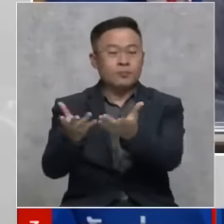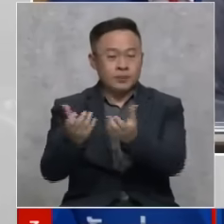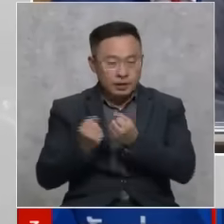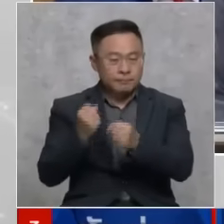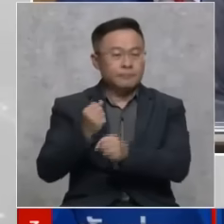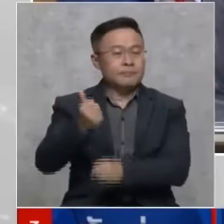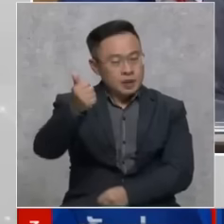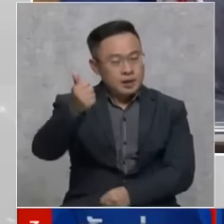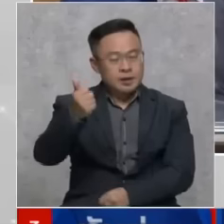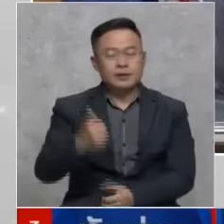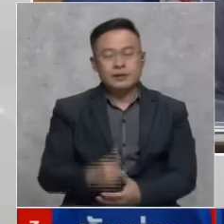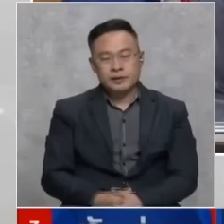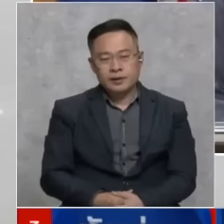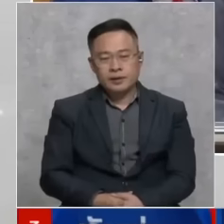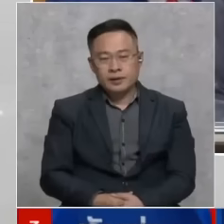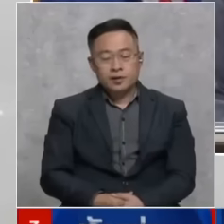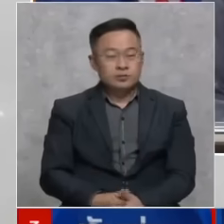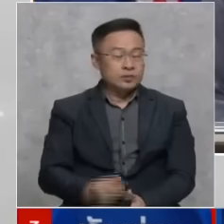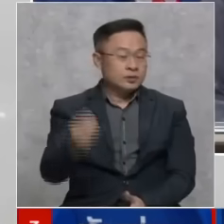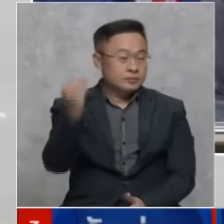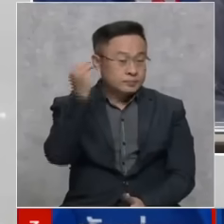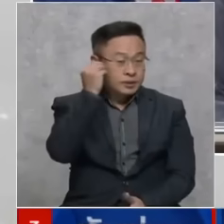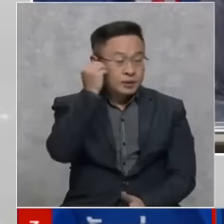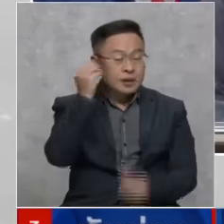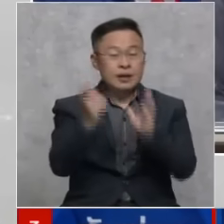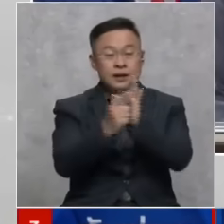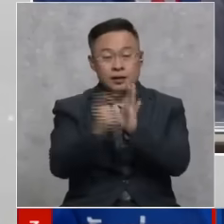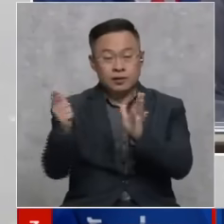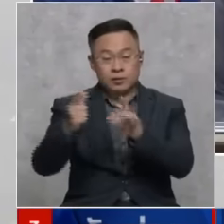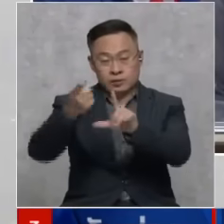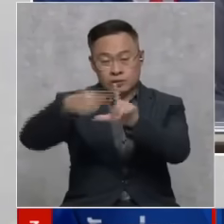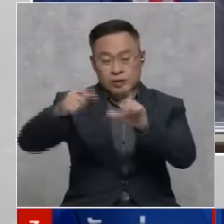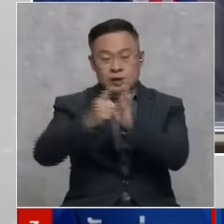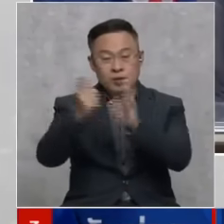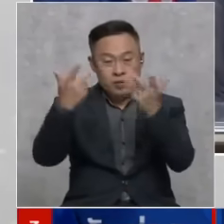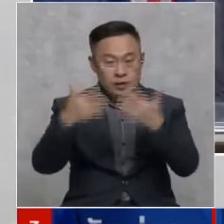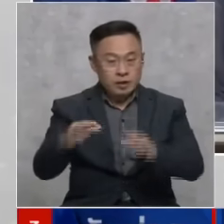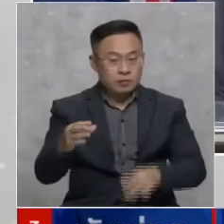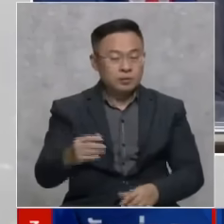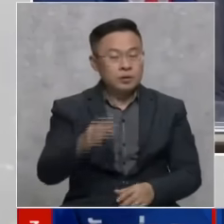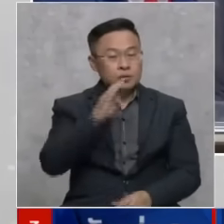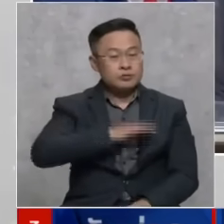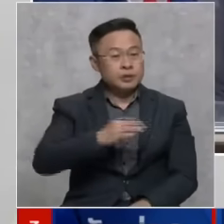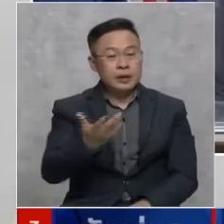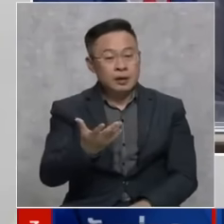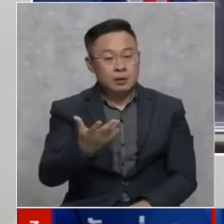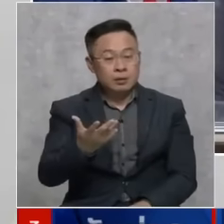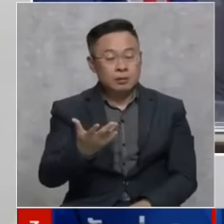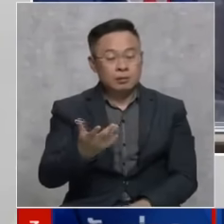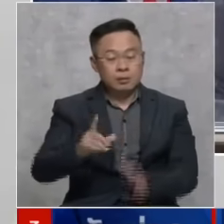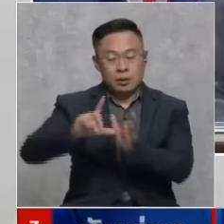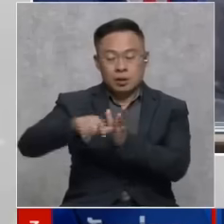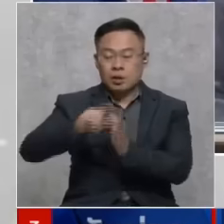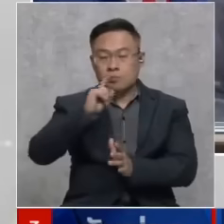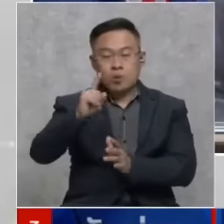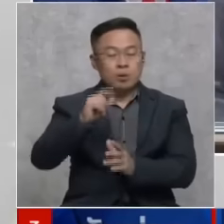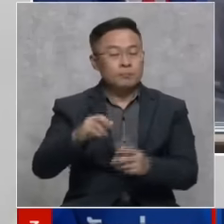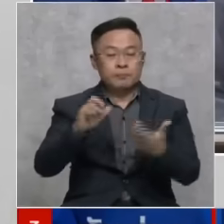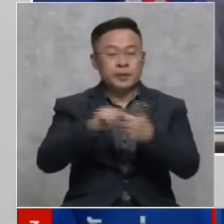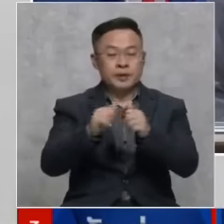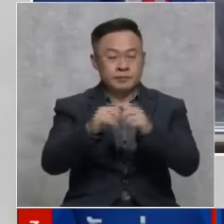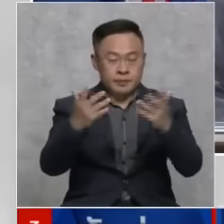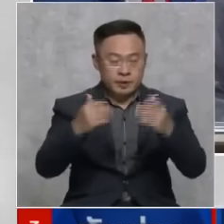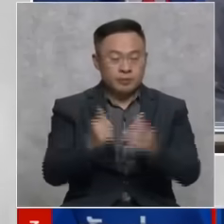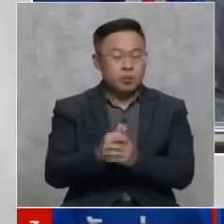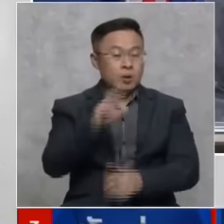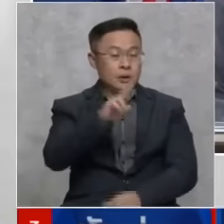นักข่าวถามถึงกรณีคุณพิธาลาออกจากตำแหน่งหัวหน้าพรรคก้าวไกลด้วยนะคะคุณกนวีบอกว่าในสภาเนี่ยจำเป็นที่เ